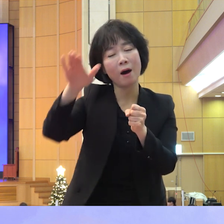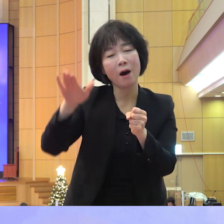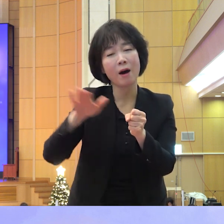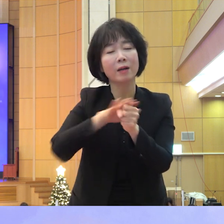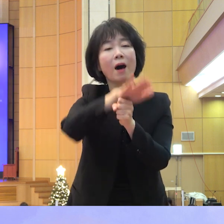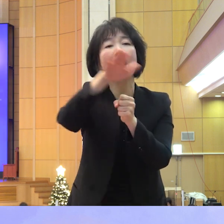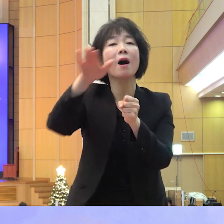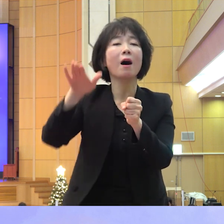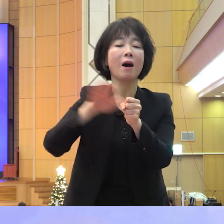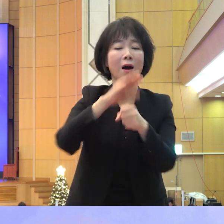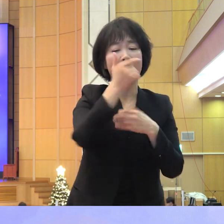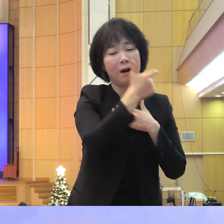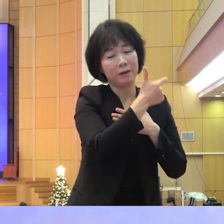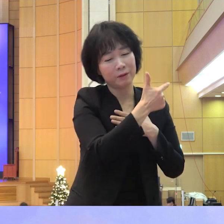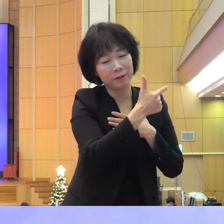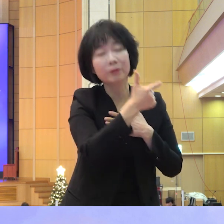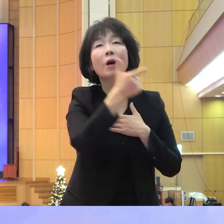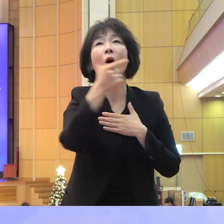사랑